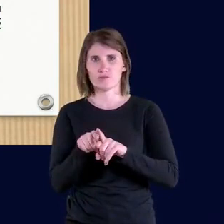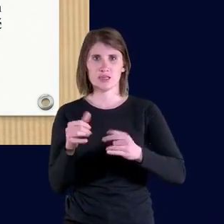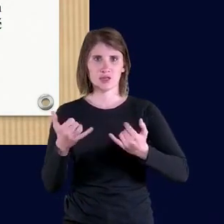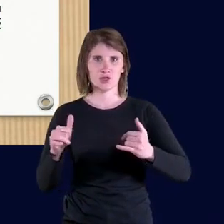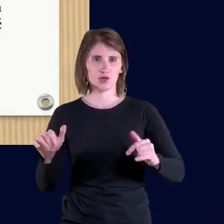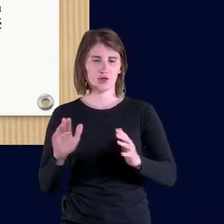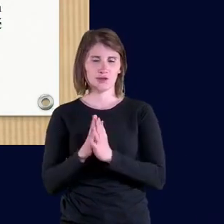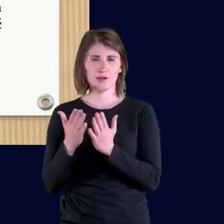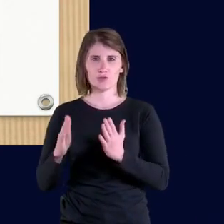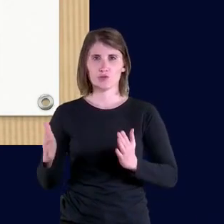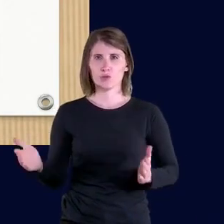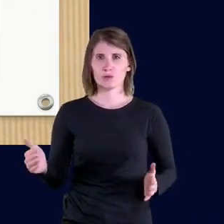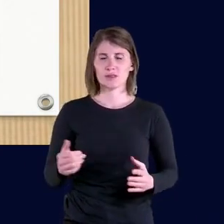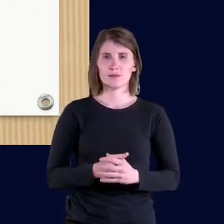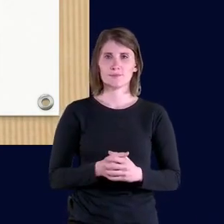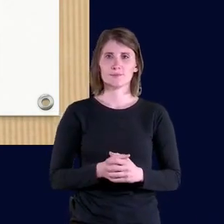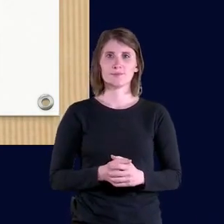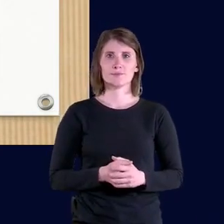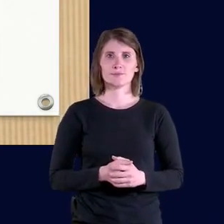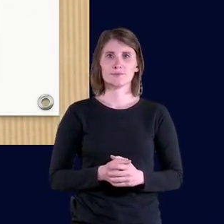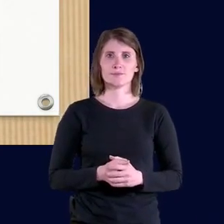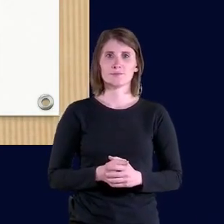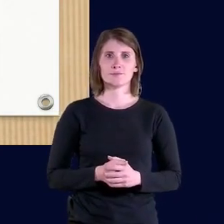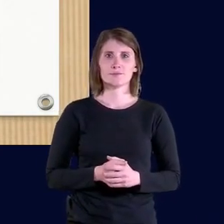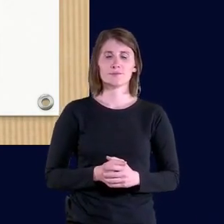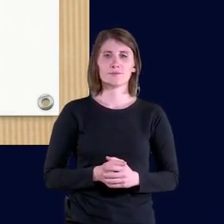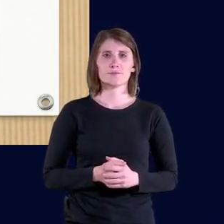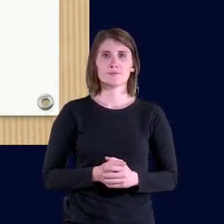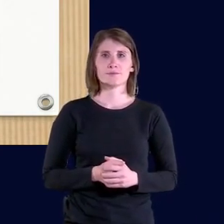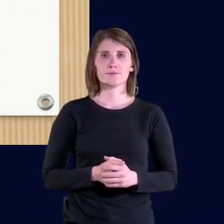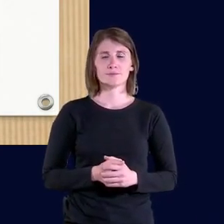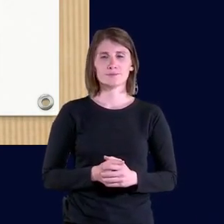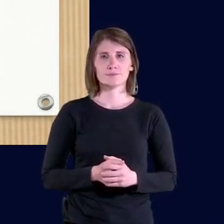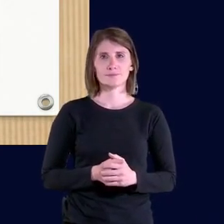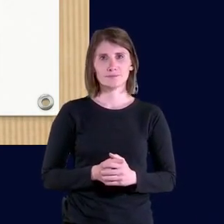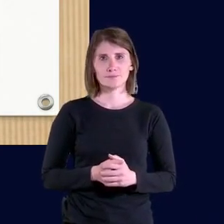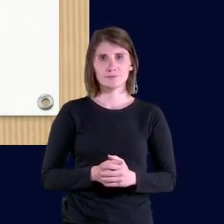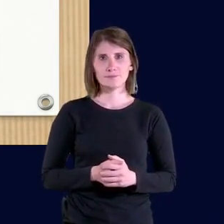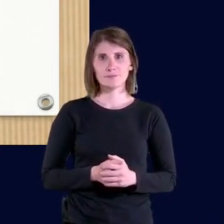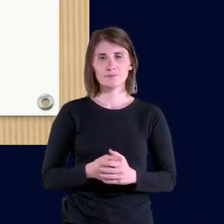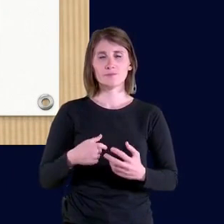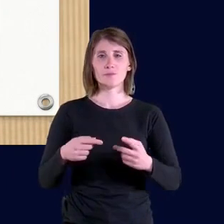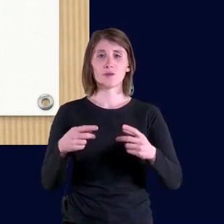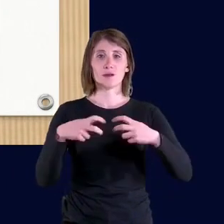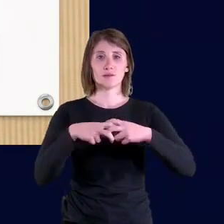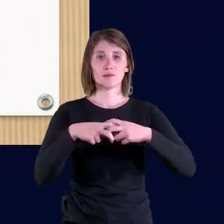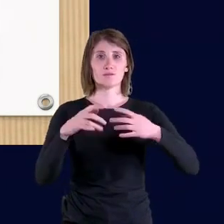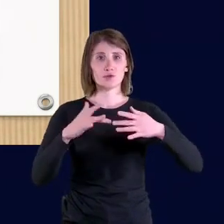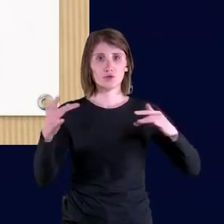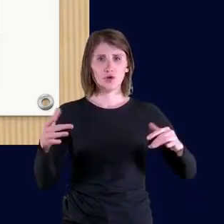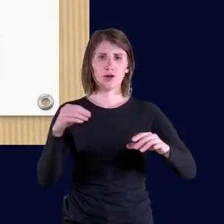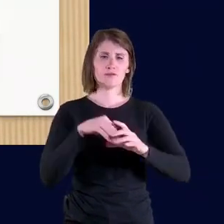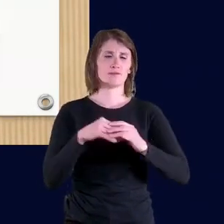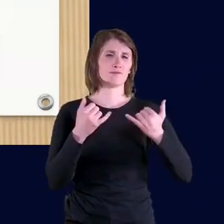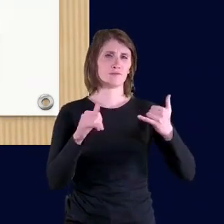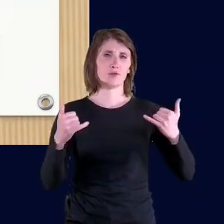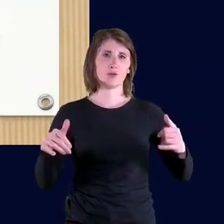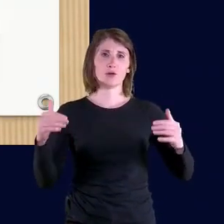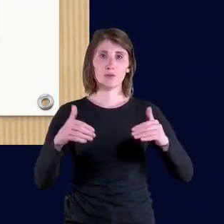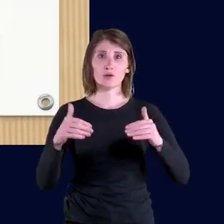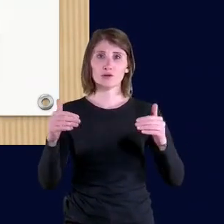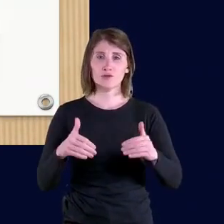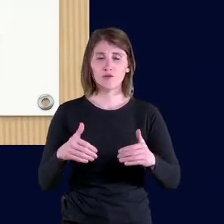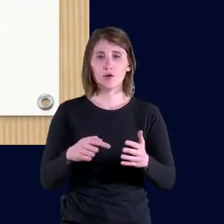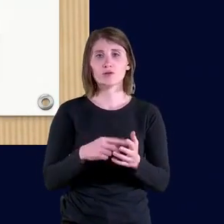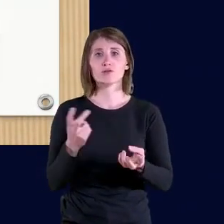daj sobie zrobimy suknia na stronie mamy różnego rodzaju możliwości coś przeszukiwania czy